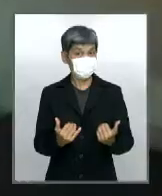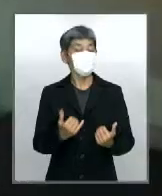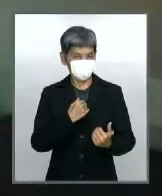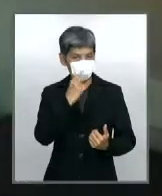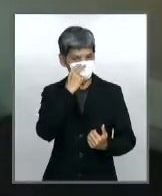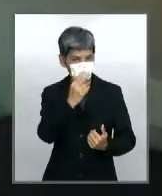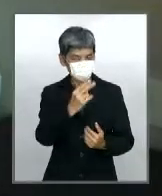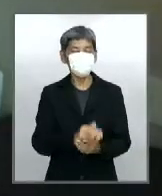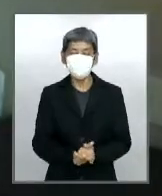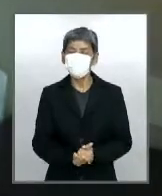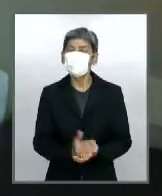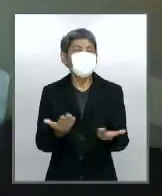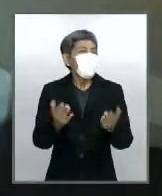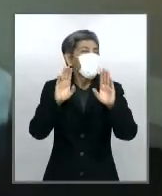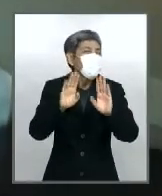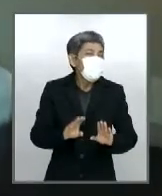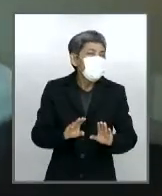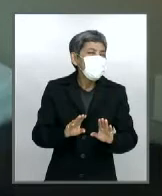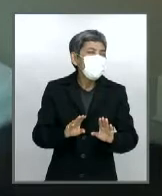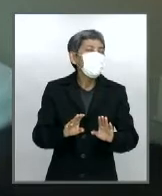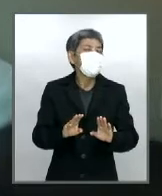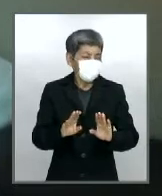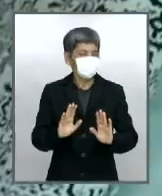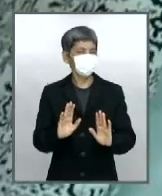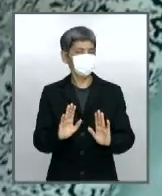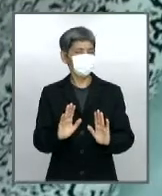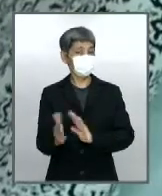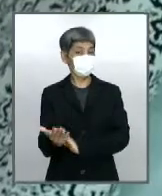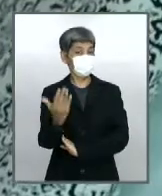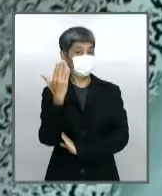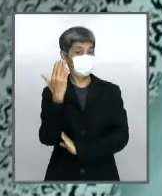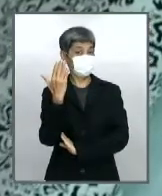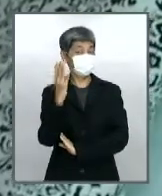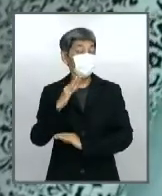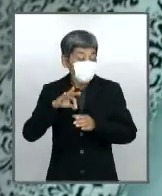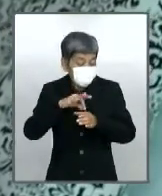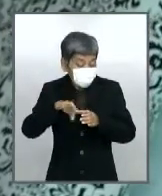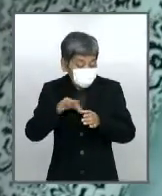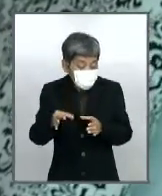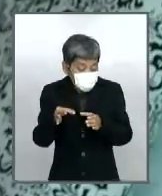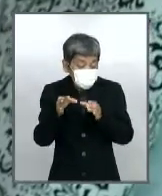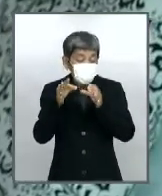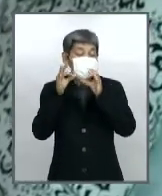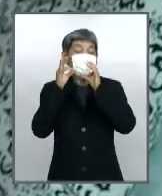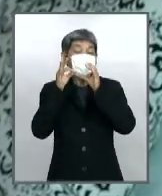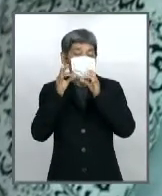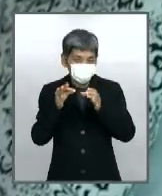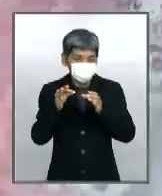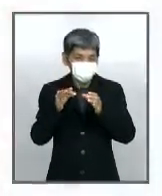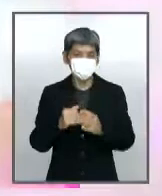เดี๋ยววันนี้เราไปดูกันค่ะว่าจะเป็นอย่างไรกันบ้างแต่ว่าเช้าเช้าแบบนี้ขอกาแฟสักแก้วก่อนนะ